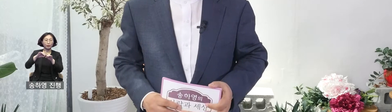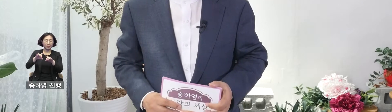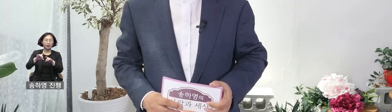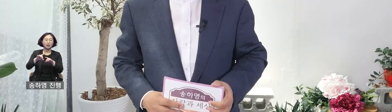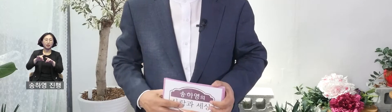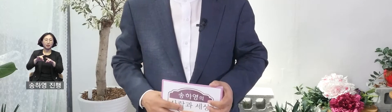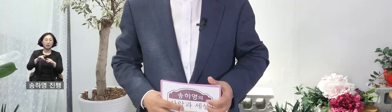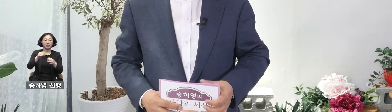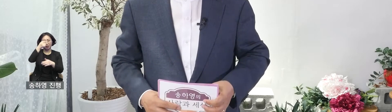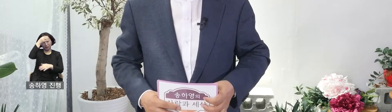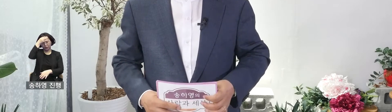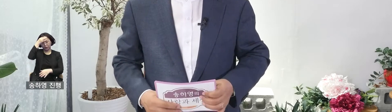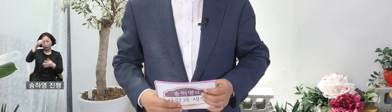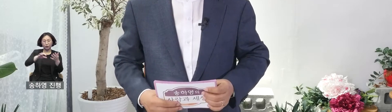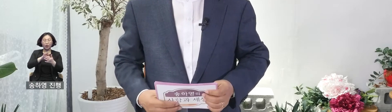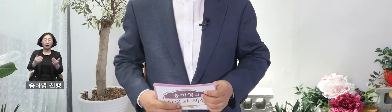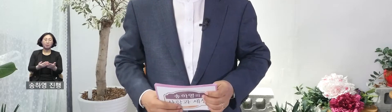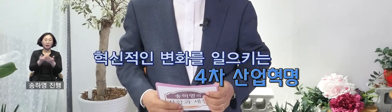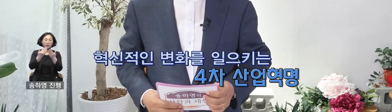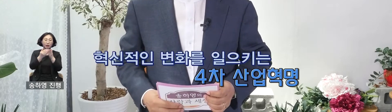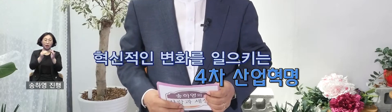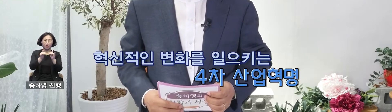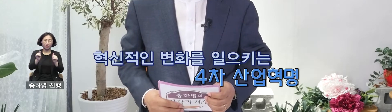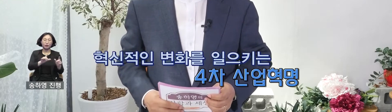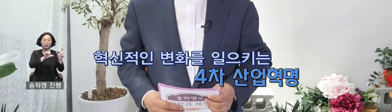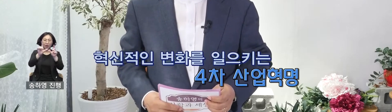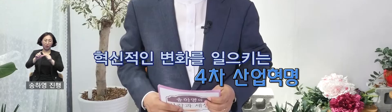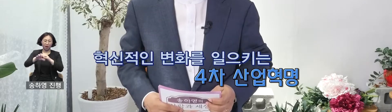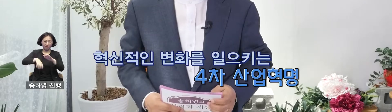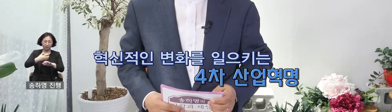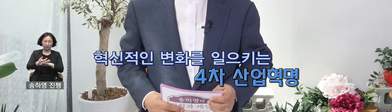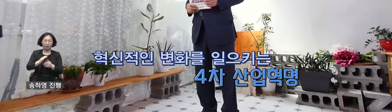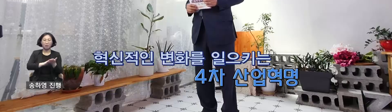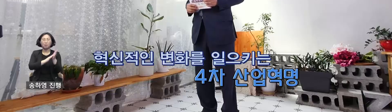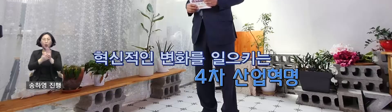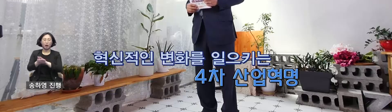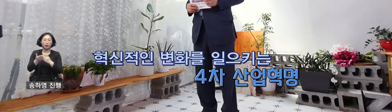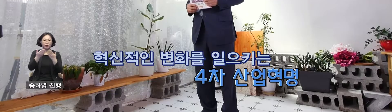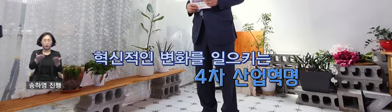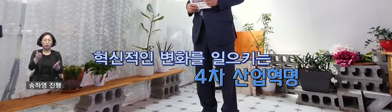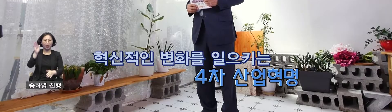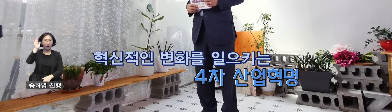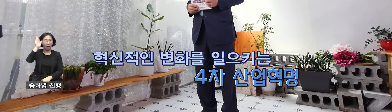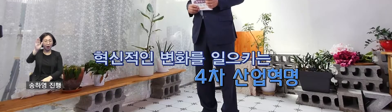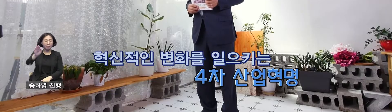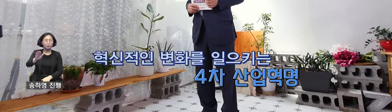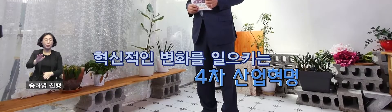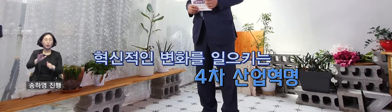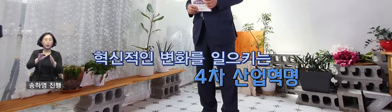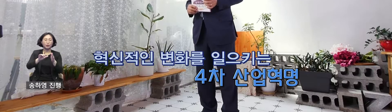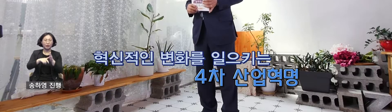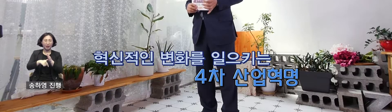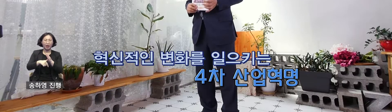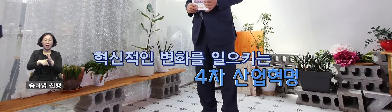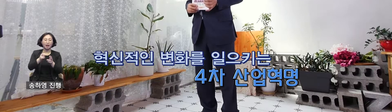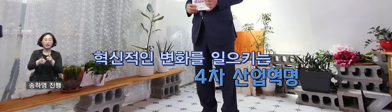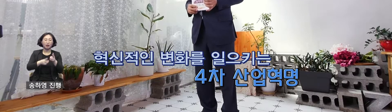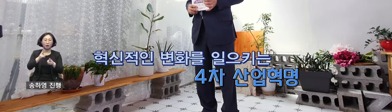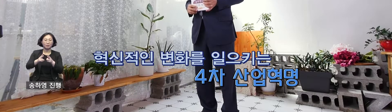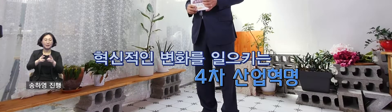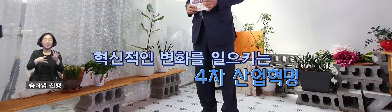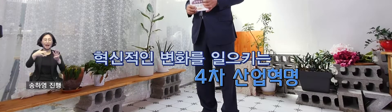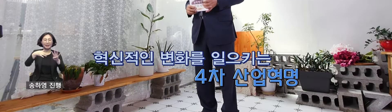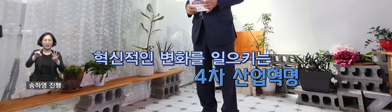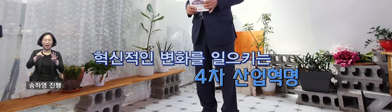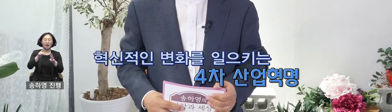융합발전하여 인류사회 전반에 혁신적인 변화를 일으키는 차세대 산업혁명을 4차